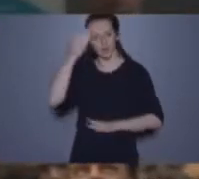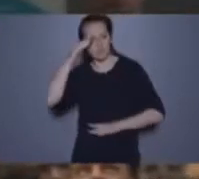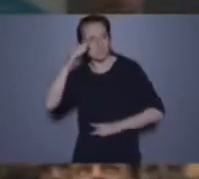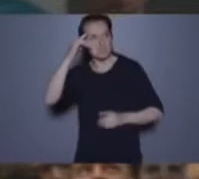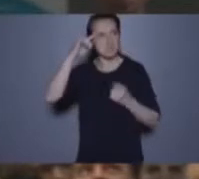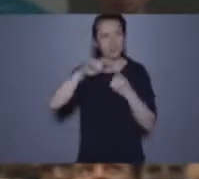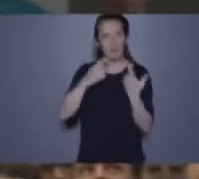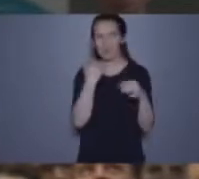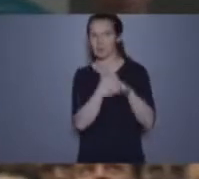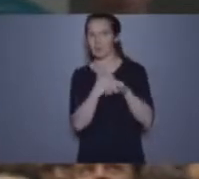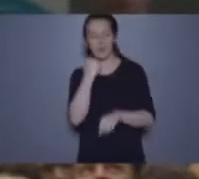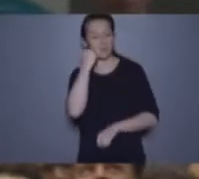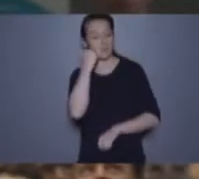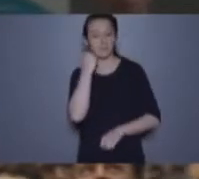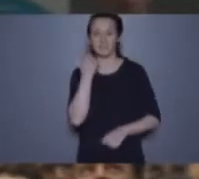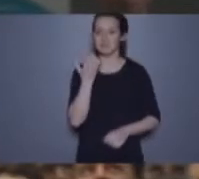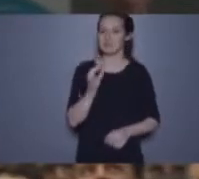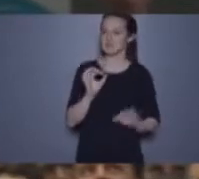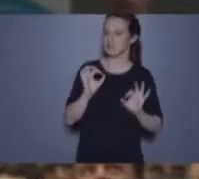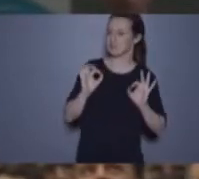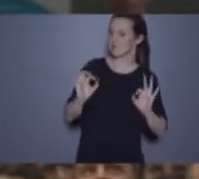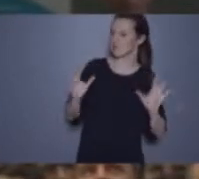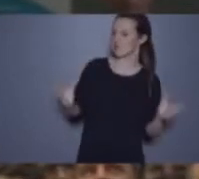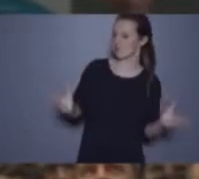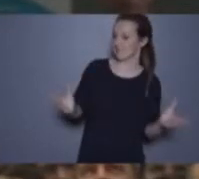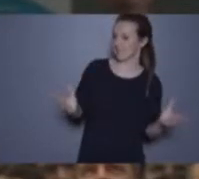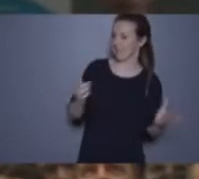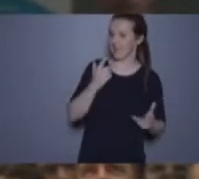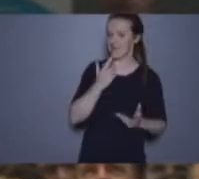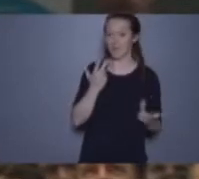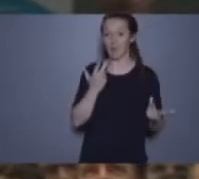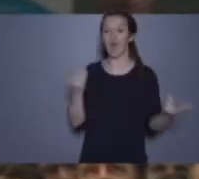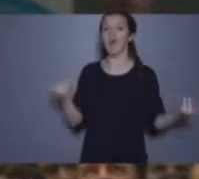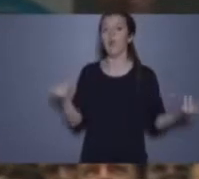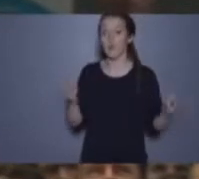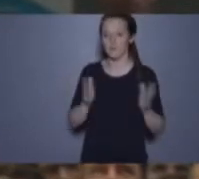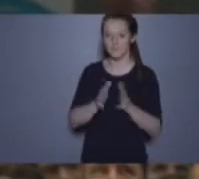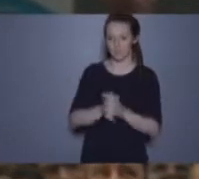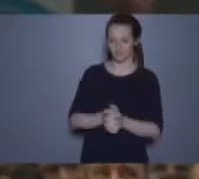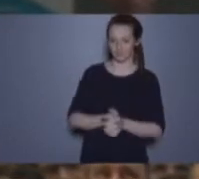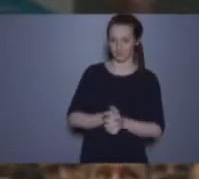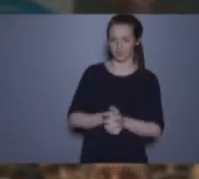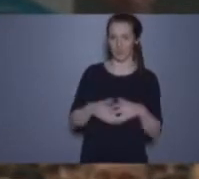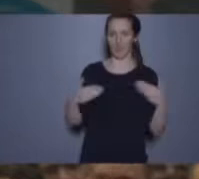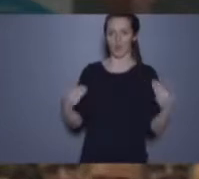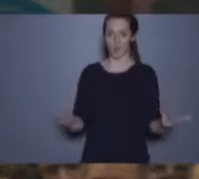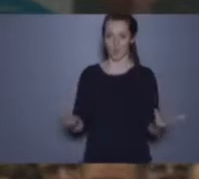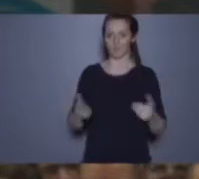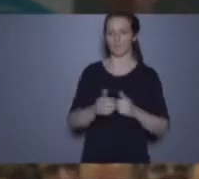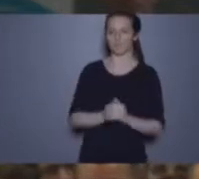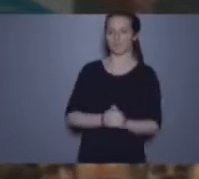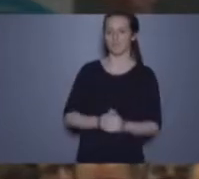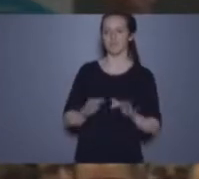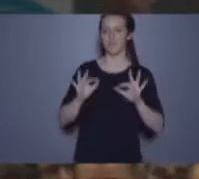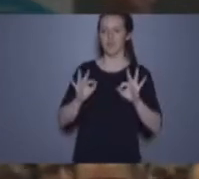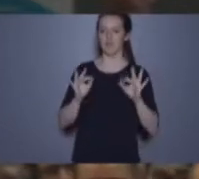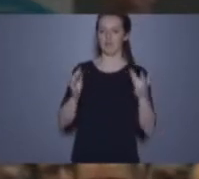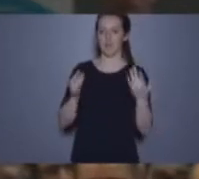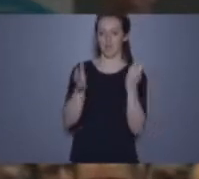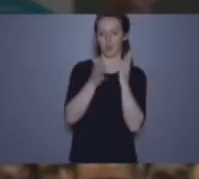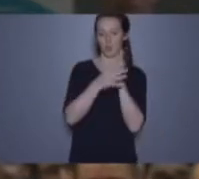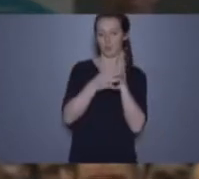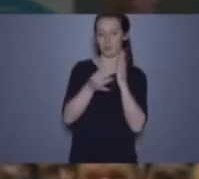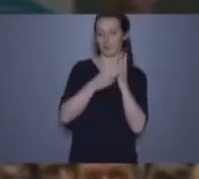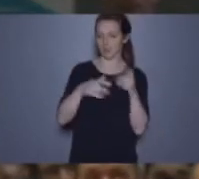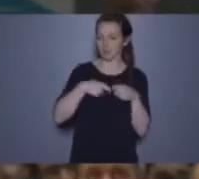ouais. En effet. Alors les gens. Donc on a passé la durée de cotisation à